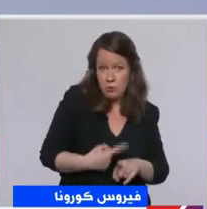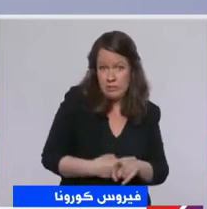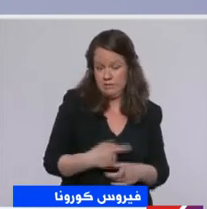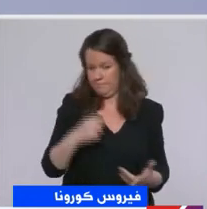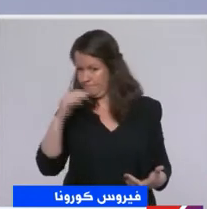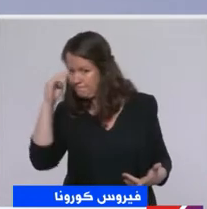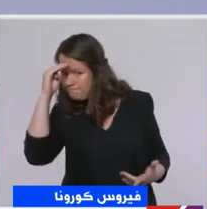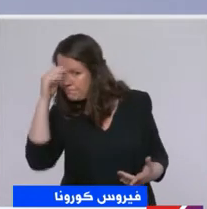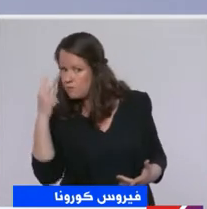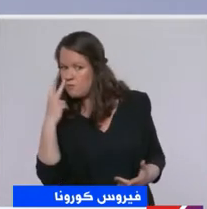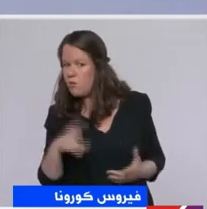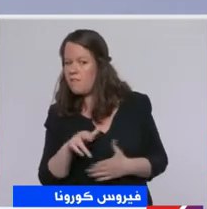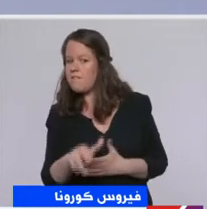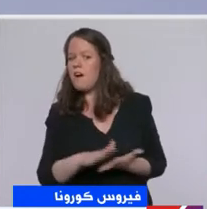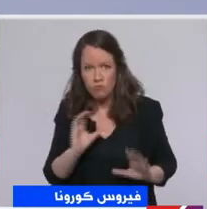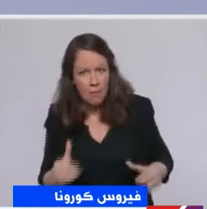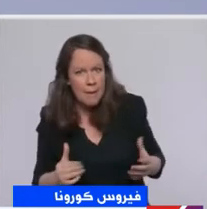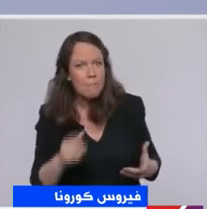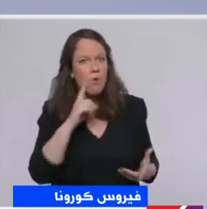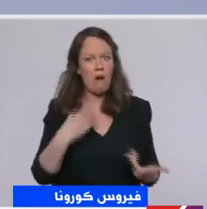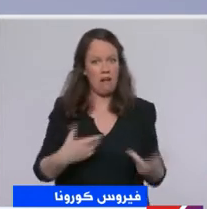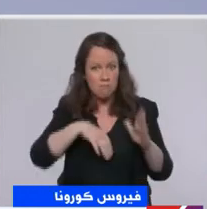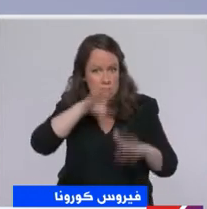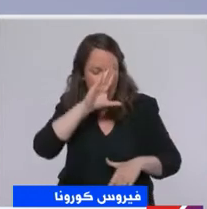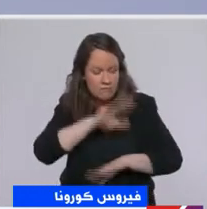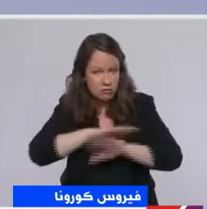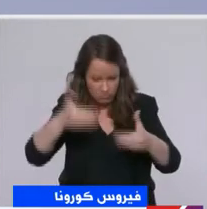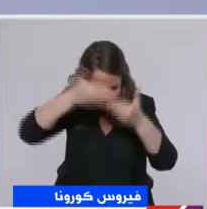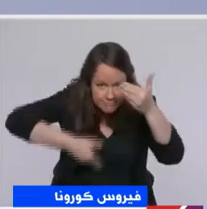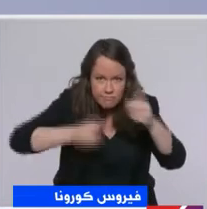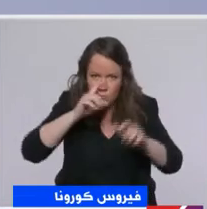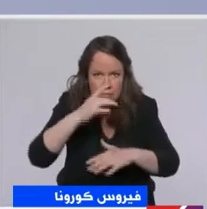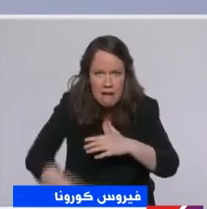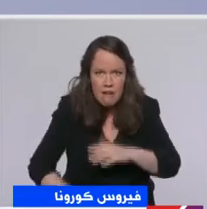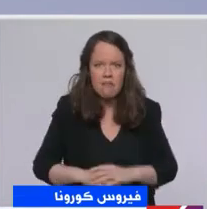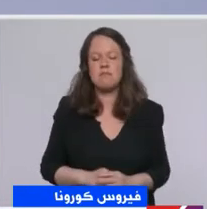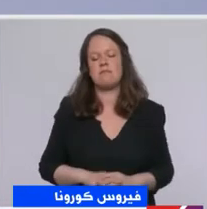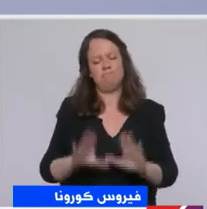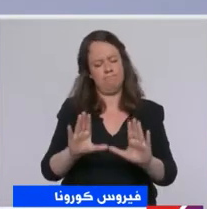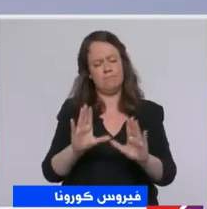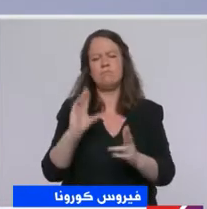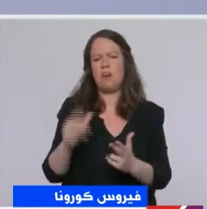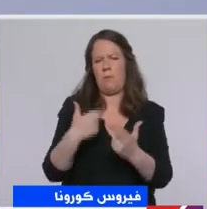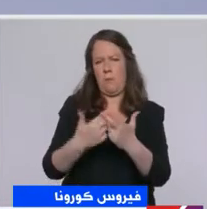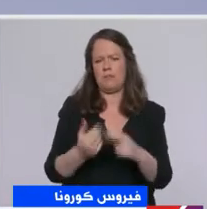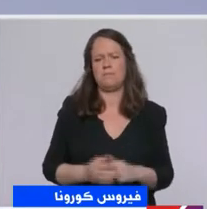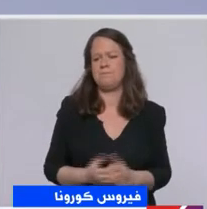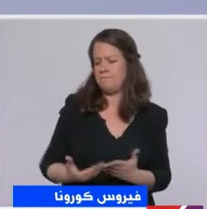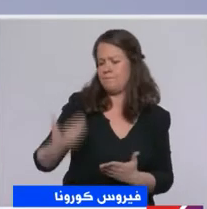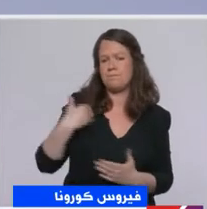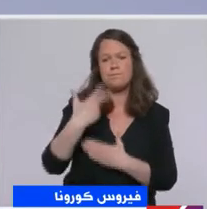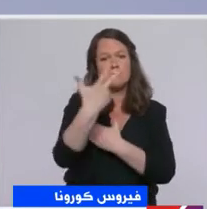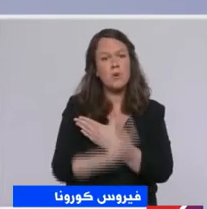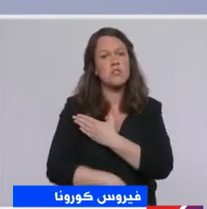الإجراءات المتبعة في الأماكن التي شملها الإغلاق شبه الكامل في الأسبوع الماضي، مشيرا إلى أن فرنسا ستشهد